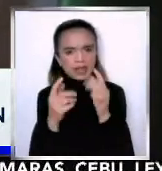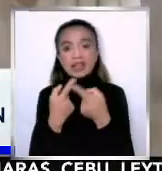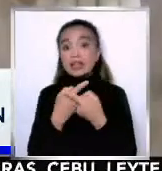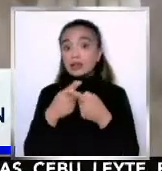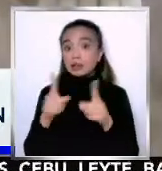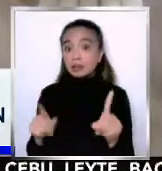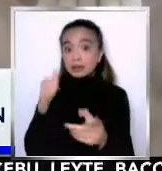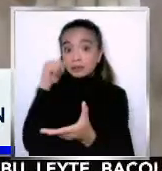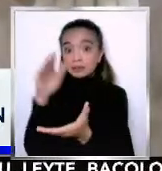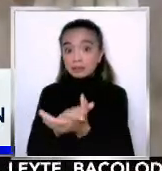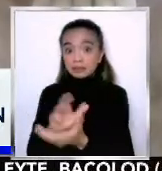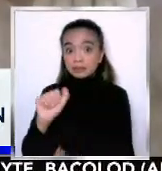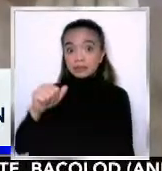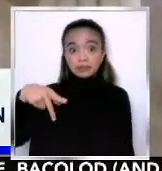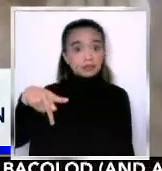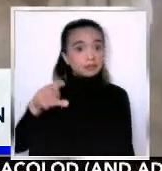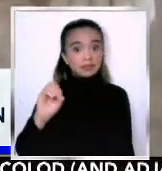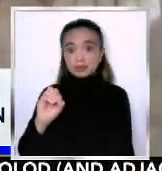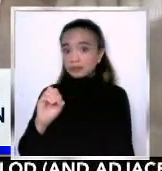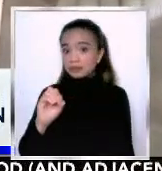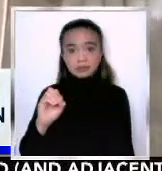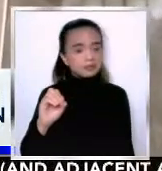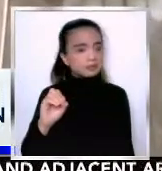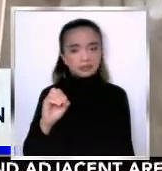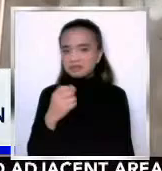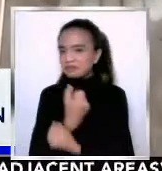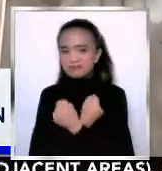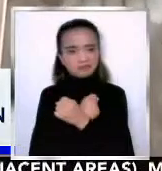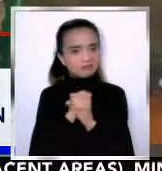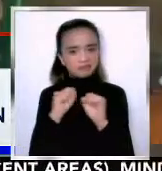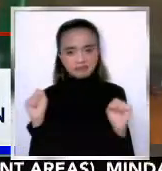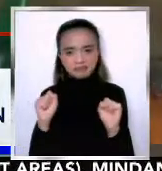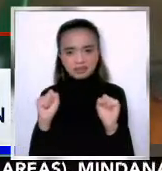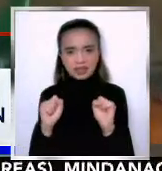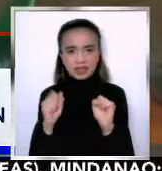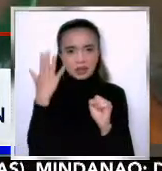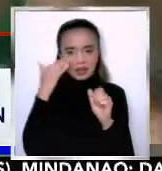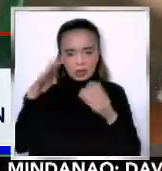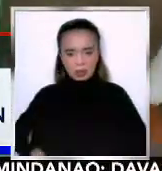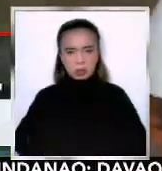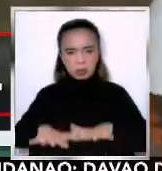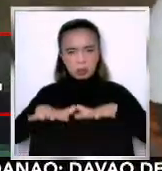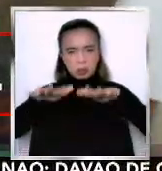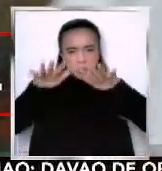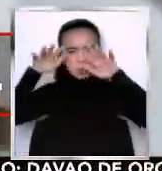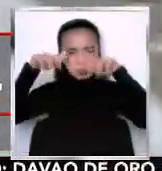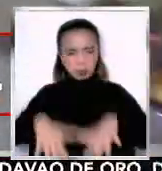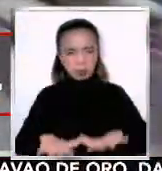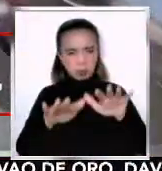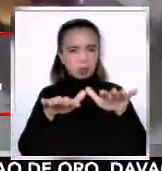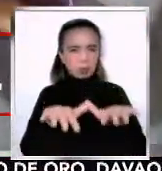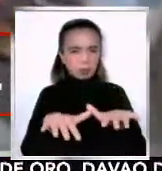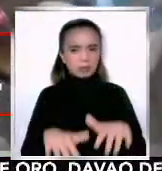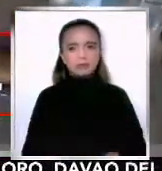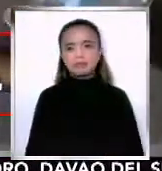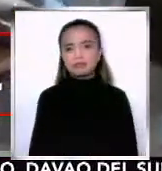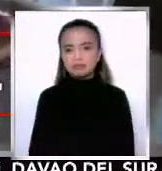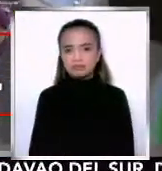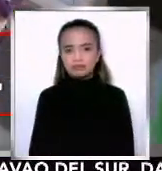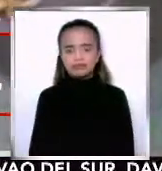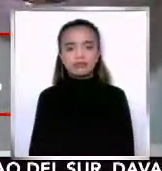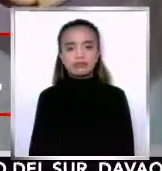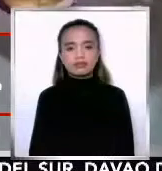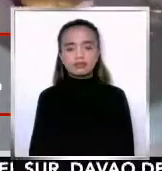ang asawa at apo, hindi nakaligtas sa malakas na agos ng tubig baha. Amo na siya nagsagot. Amo ginang nagsagot siya. Amo, kaya